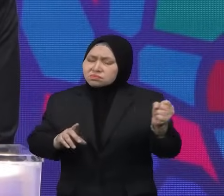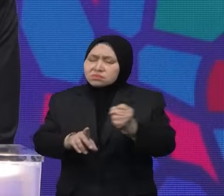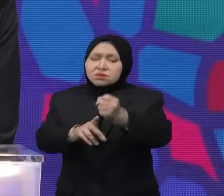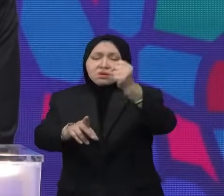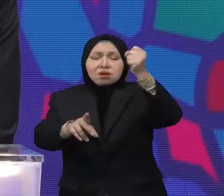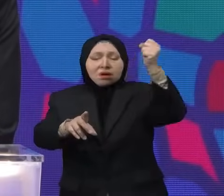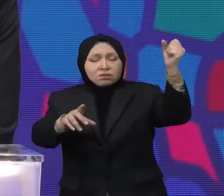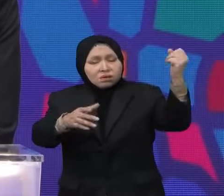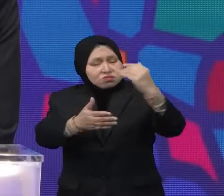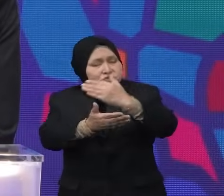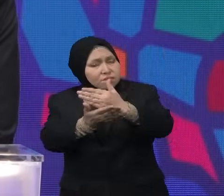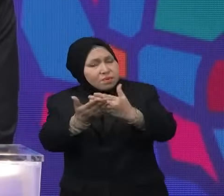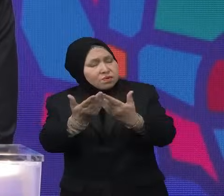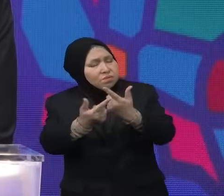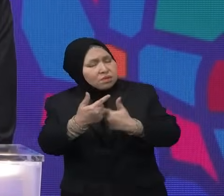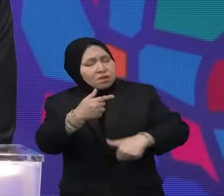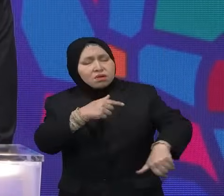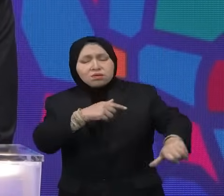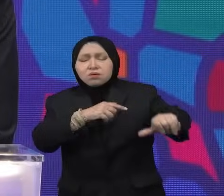ما على